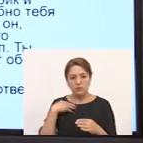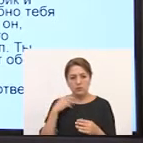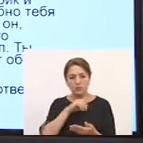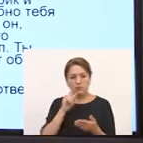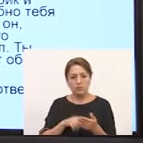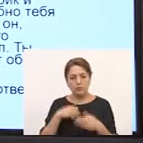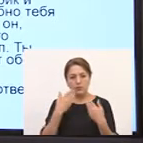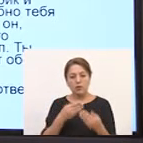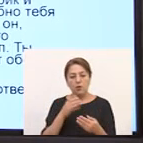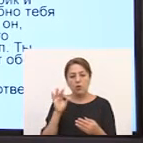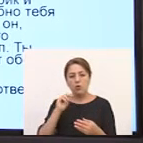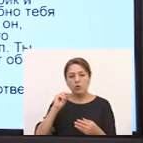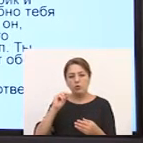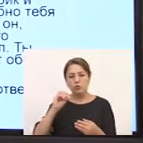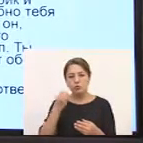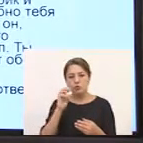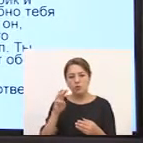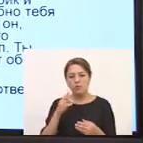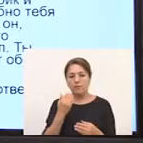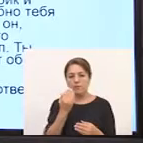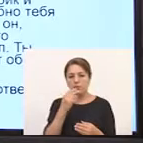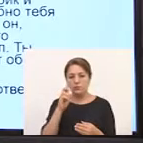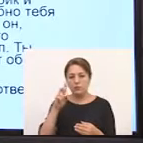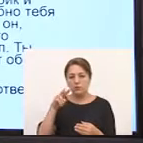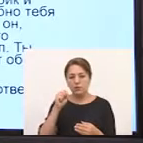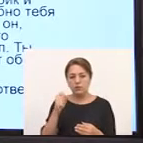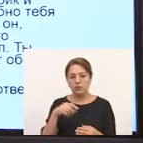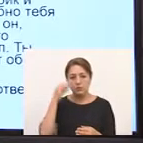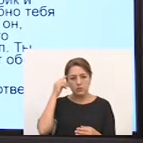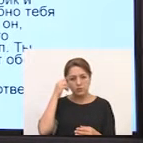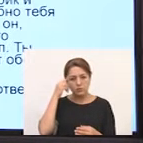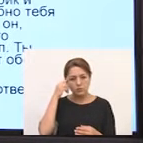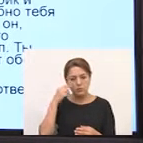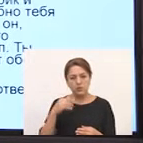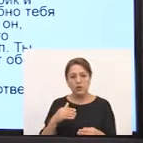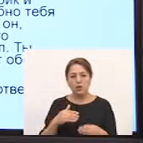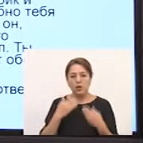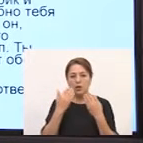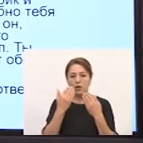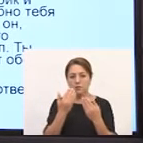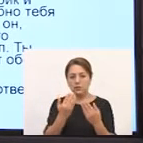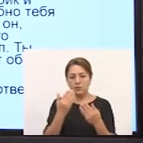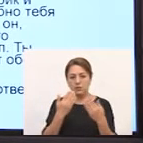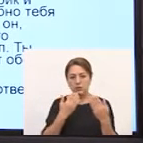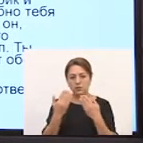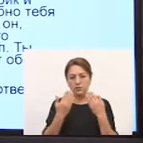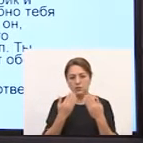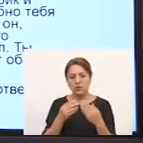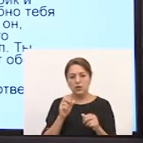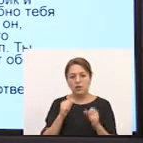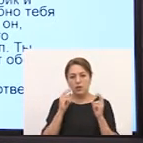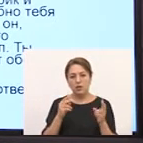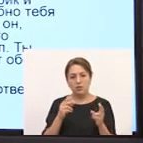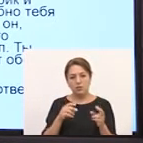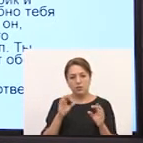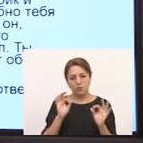чем ваше благородие изволил задуматься? Обратился как положено, как привык. Как не задуматься, отвечал